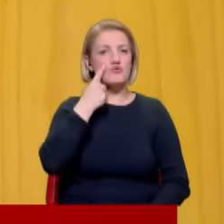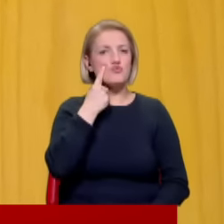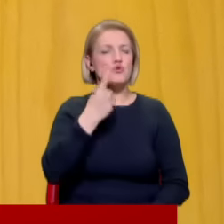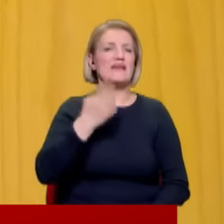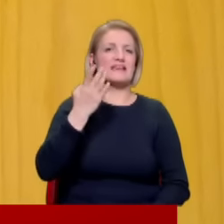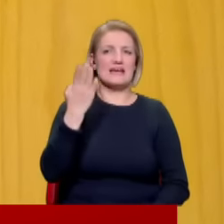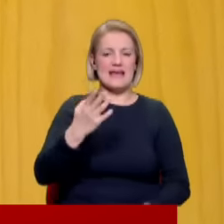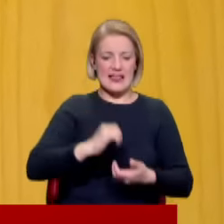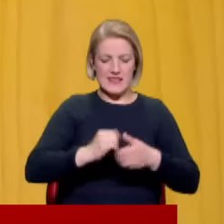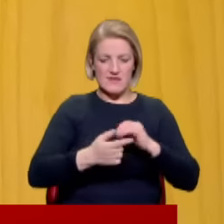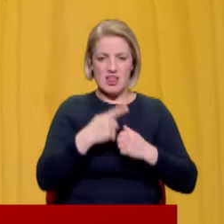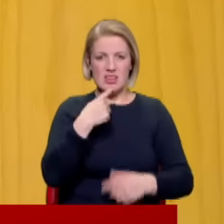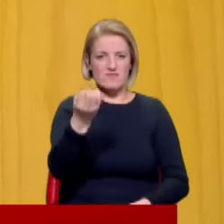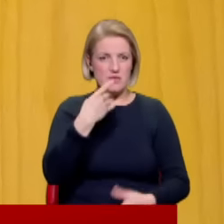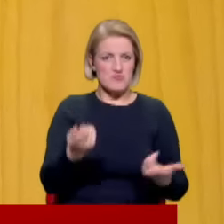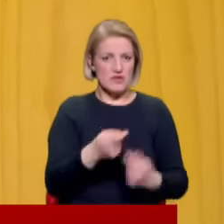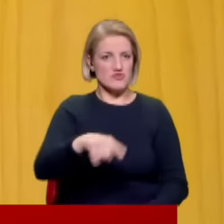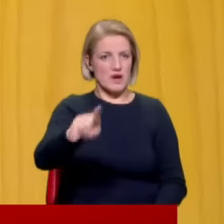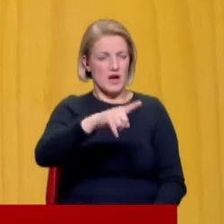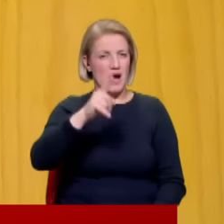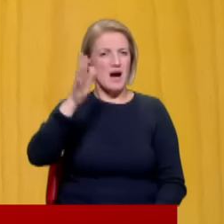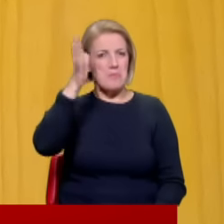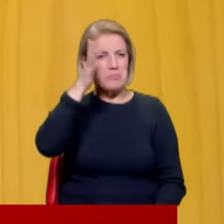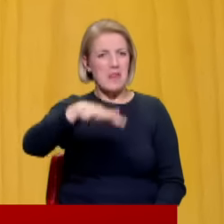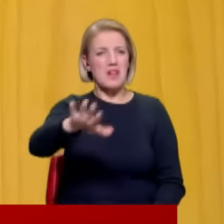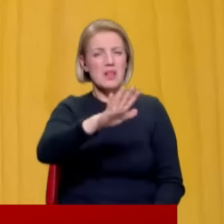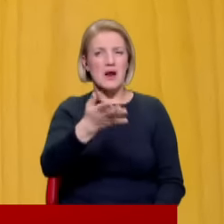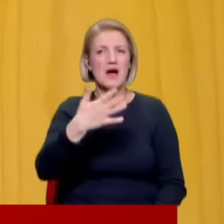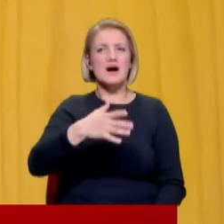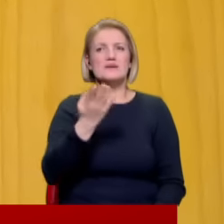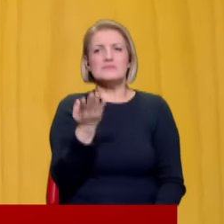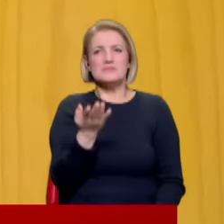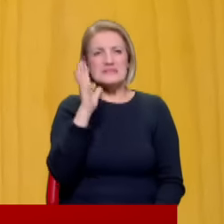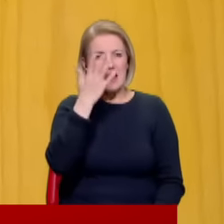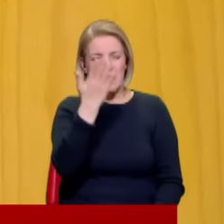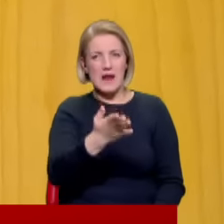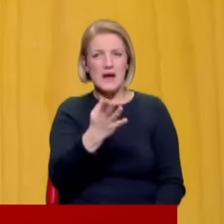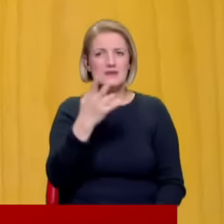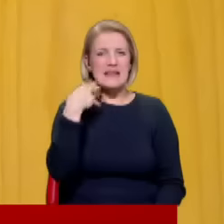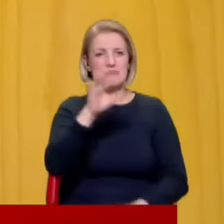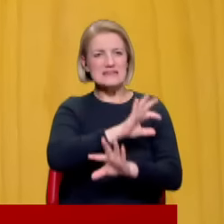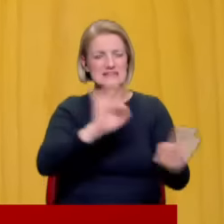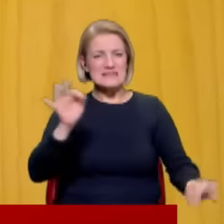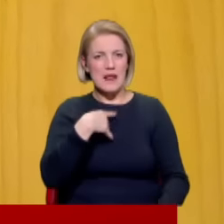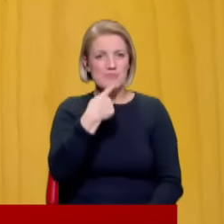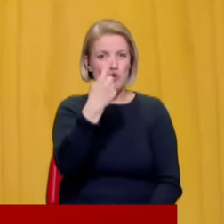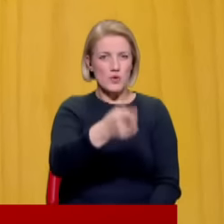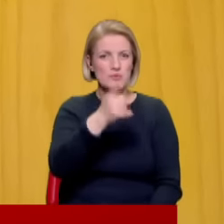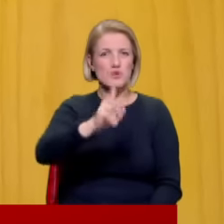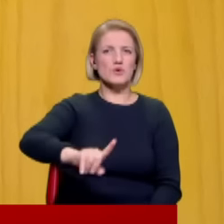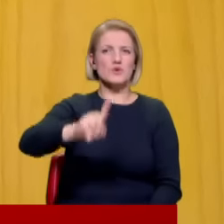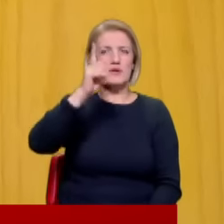Cumhuriyeti'dir. İttifakımıza çamur atmaya kalkışan ahmaklara, asalaklara, arsızlara diyorum ki